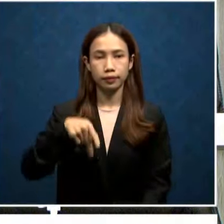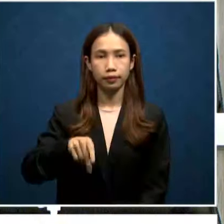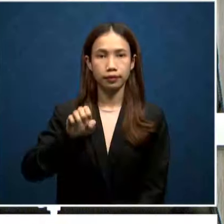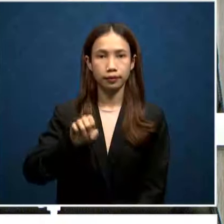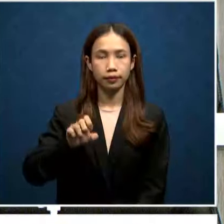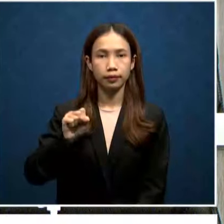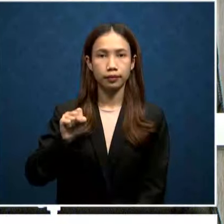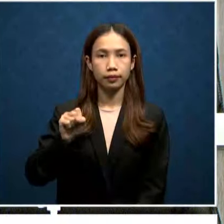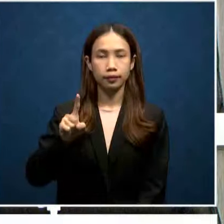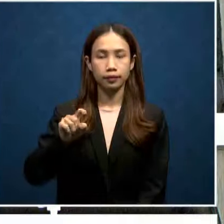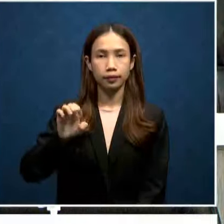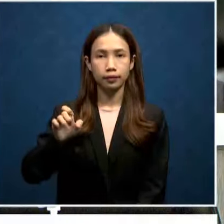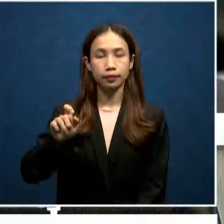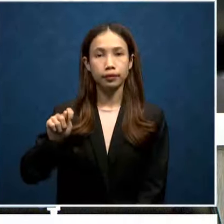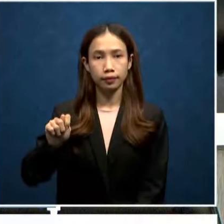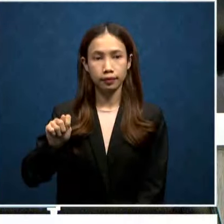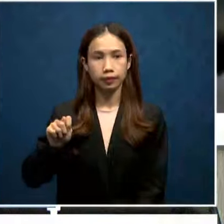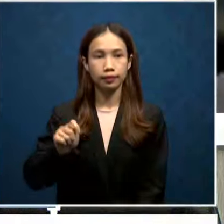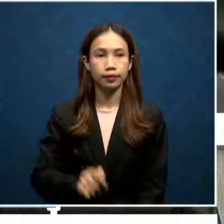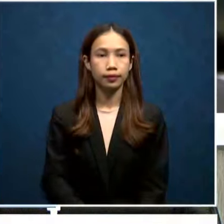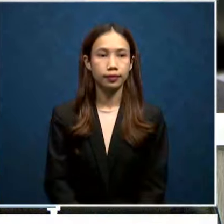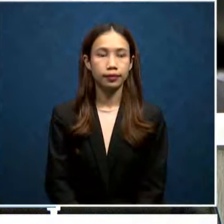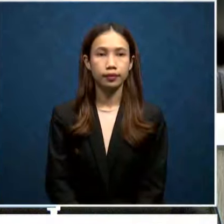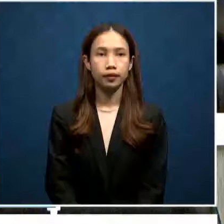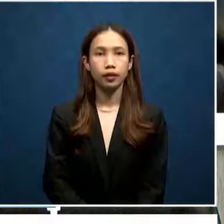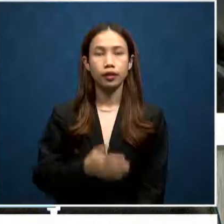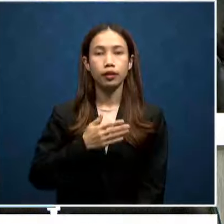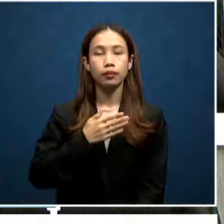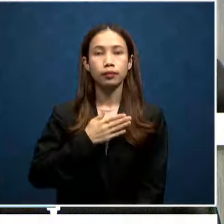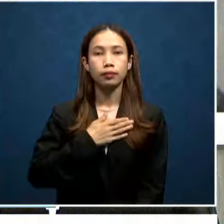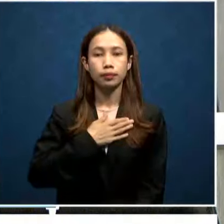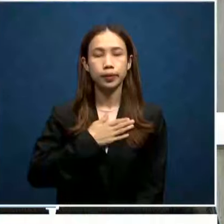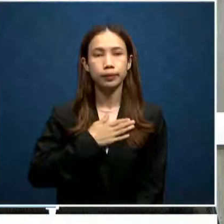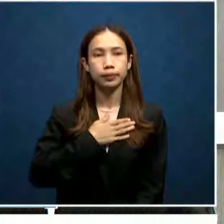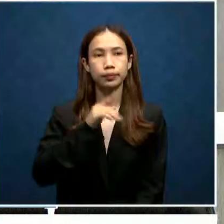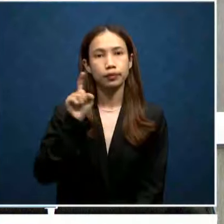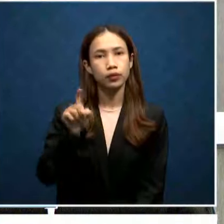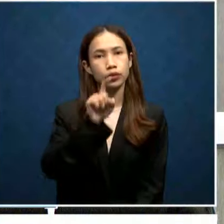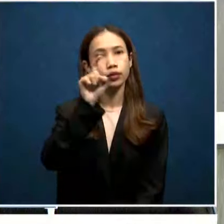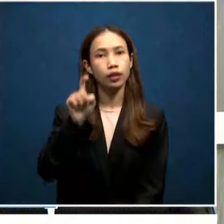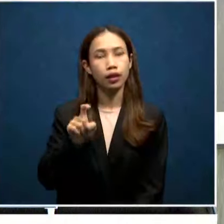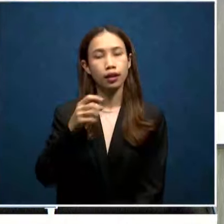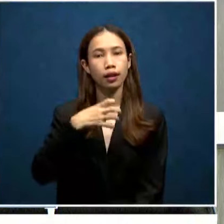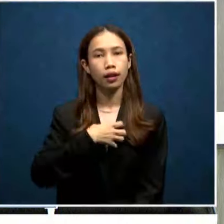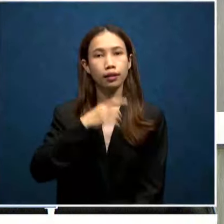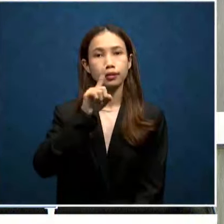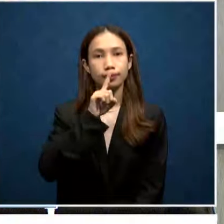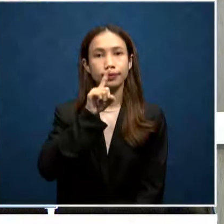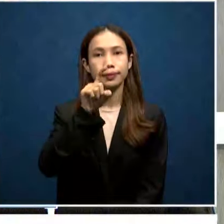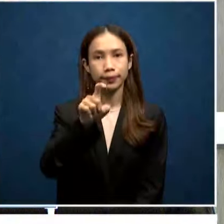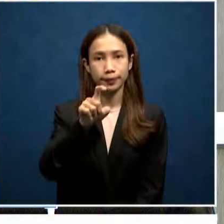เปาอินสมาชิกวุฒิสภาสำหรับคำถามที่ผมมีความข้องใจอยากจะเรียน